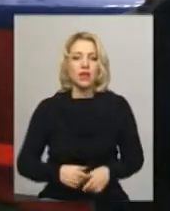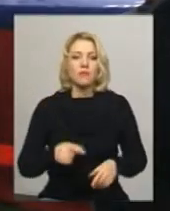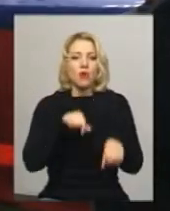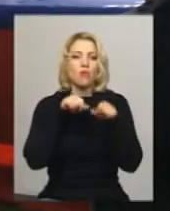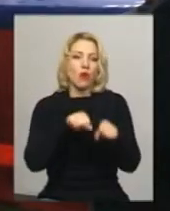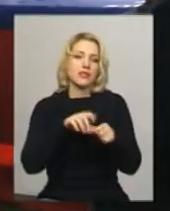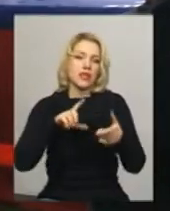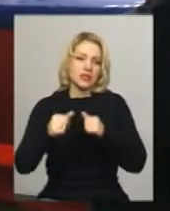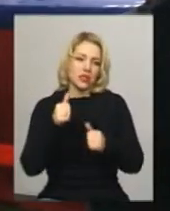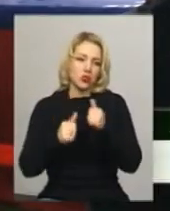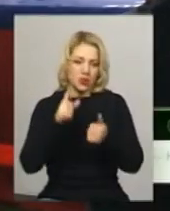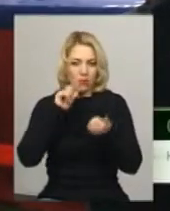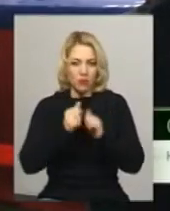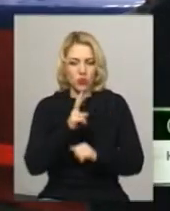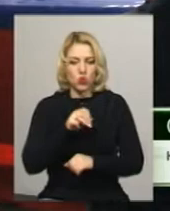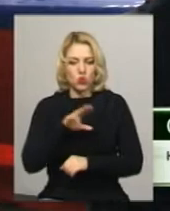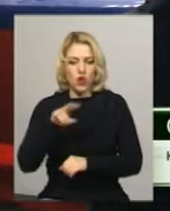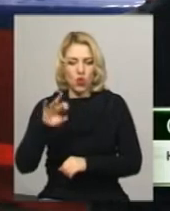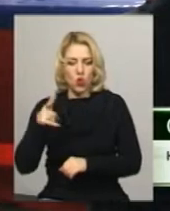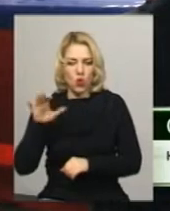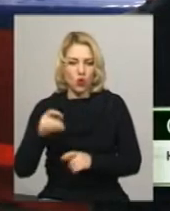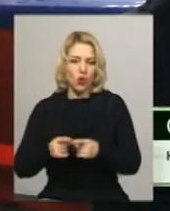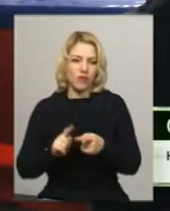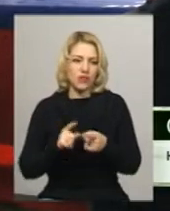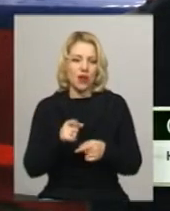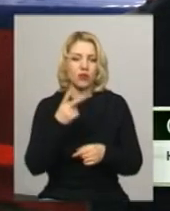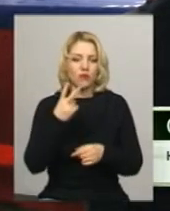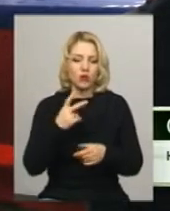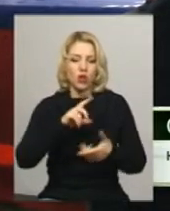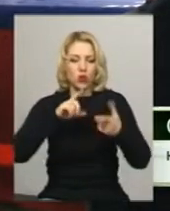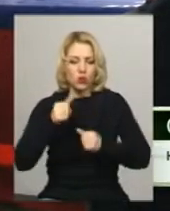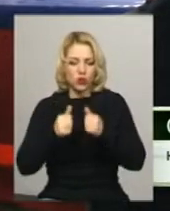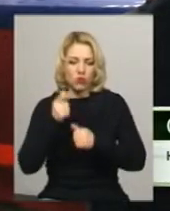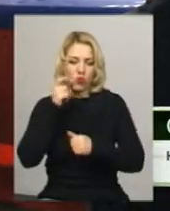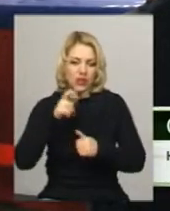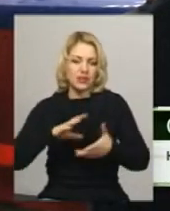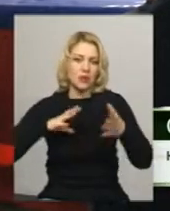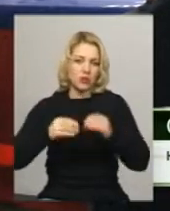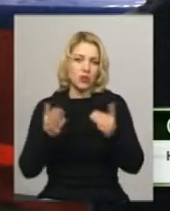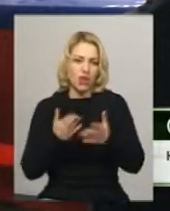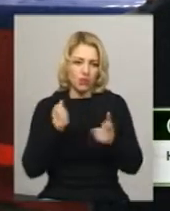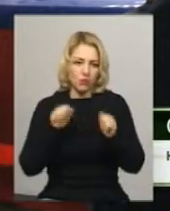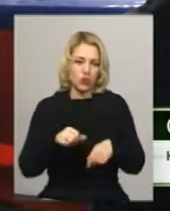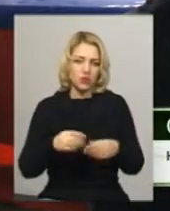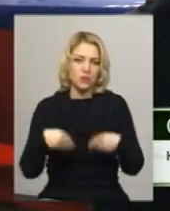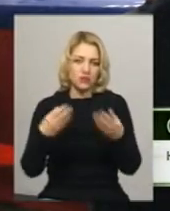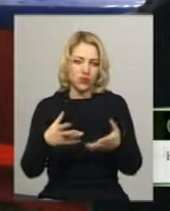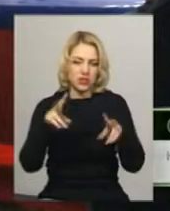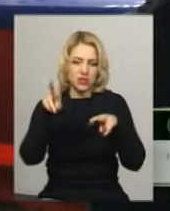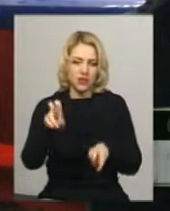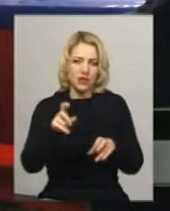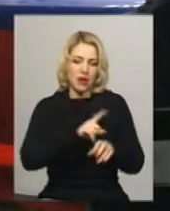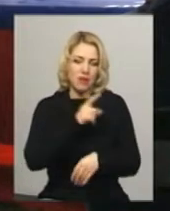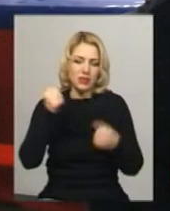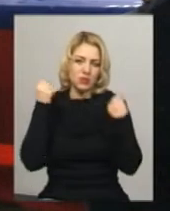турнір пам'яті Євгена Кужельного у Хмельницькому – це один із двох турнірів в Україні, за підсумками якого чемпіона можуть присвоїти звання майстра